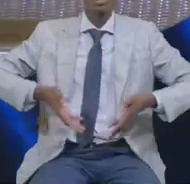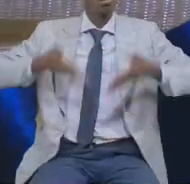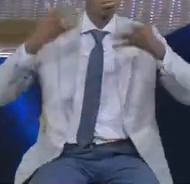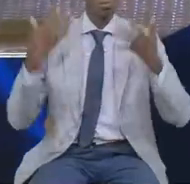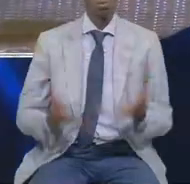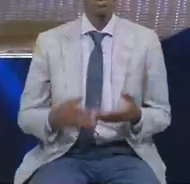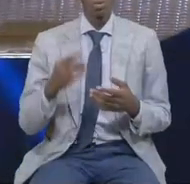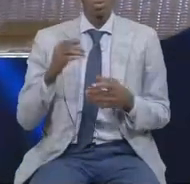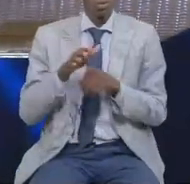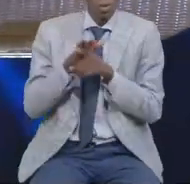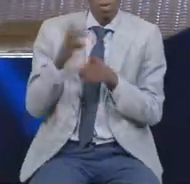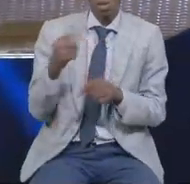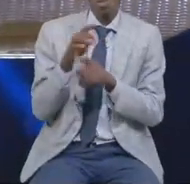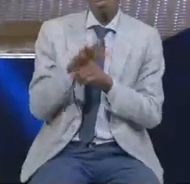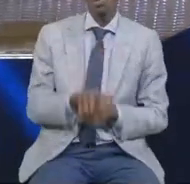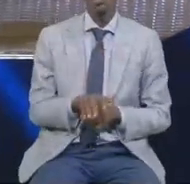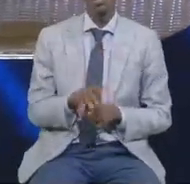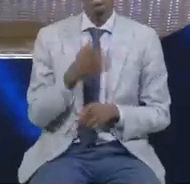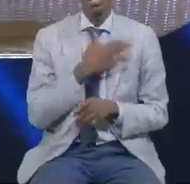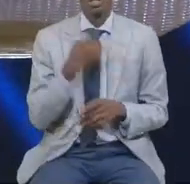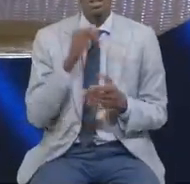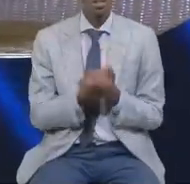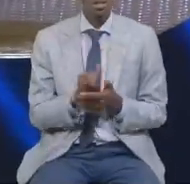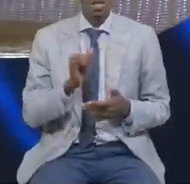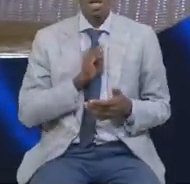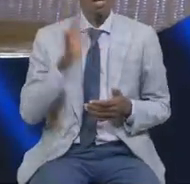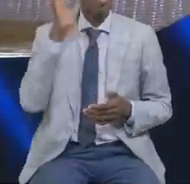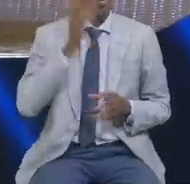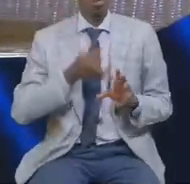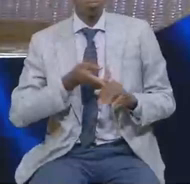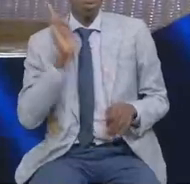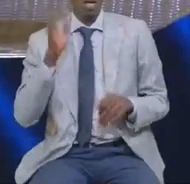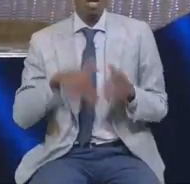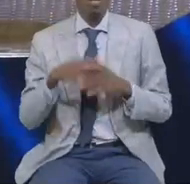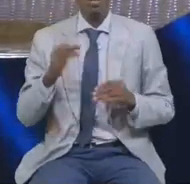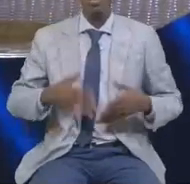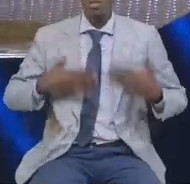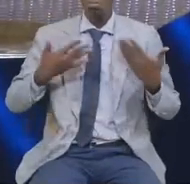dis, moi, je vais quitter la vie. Si tu quittes la vie,